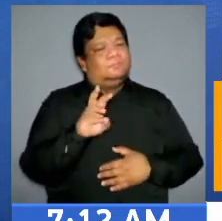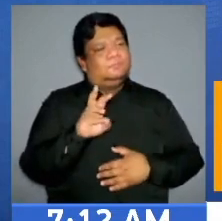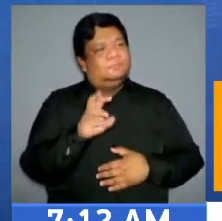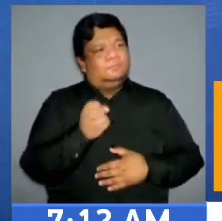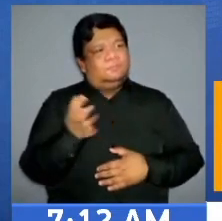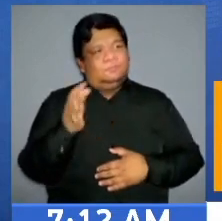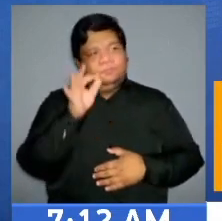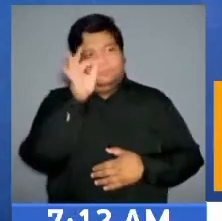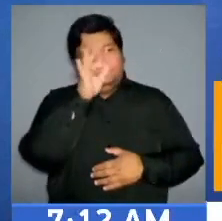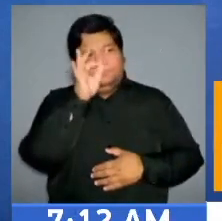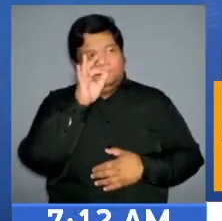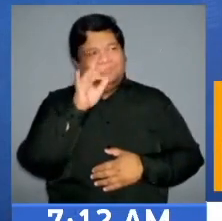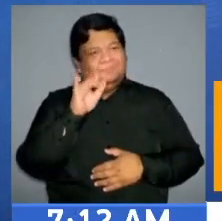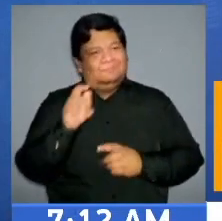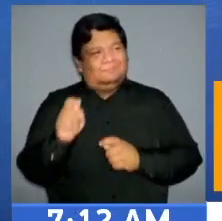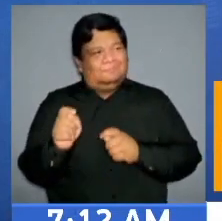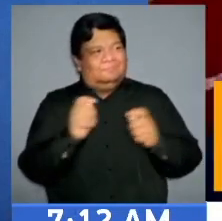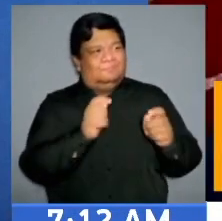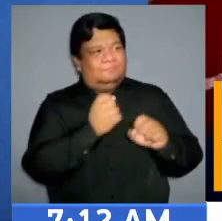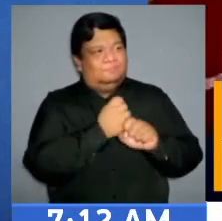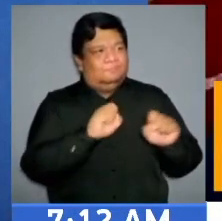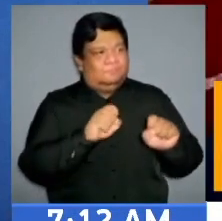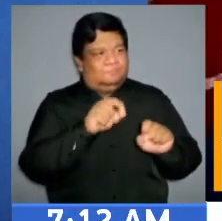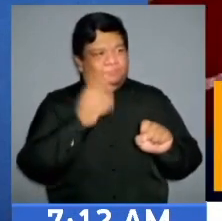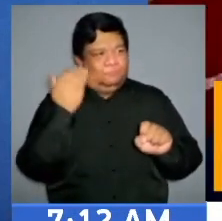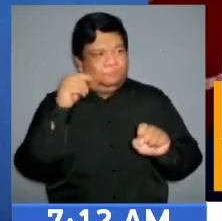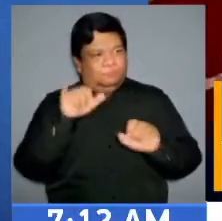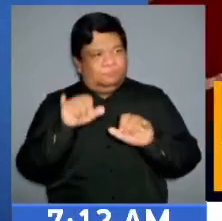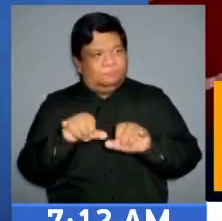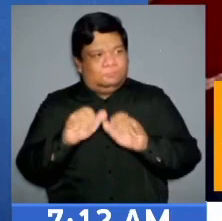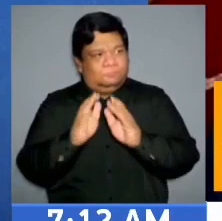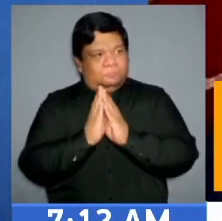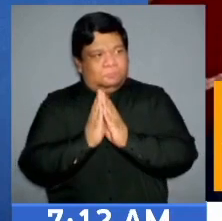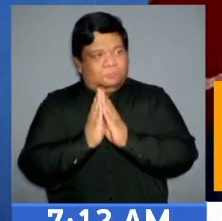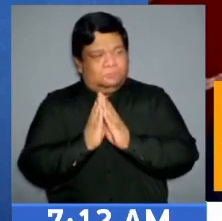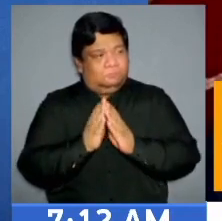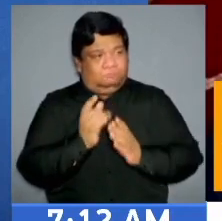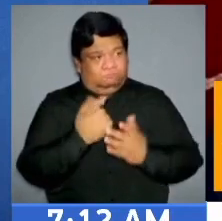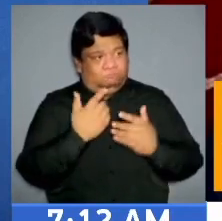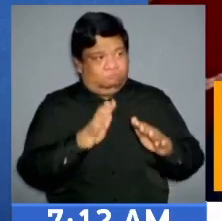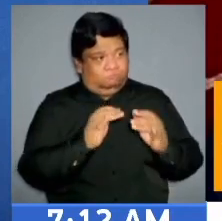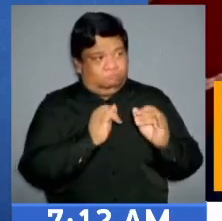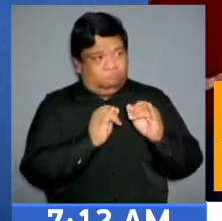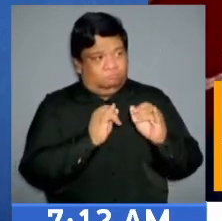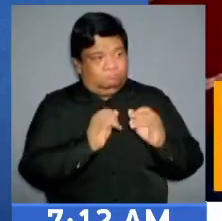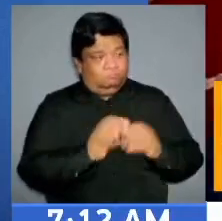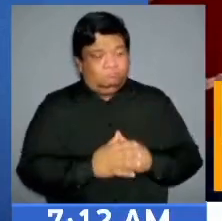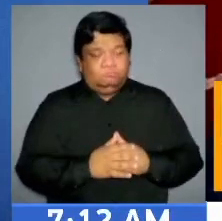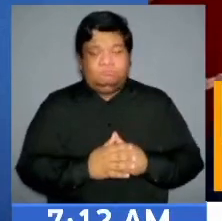sila? Hindi ako mismo, pero yung ating tanggapan no, sa